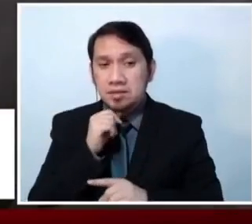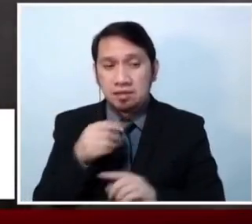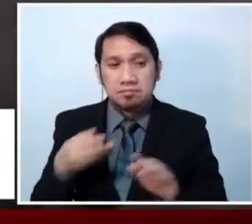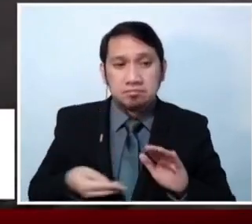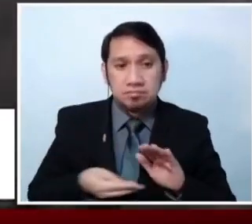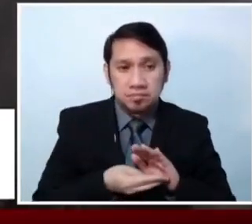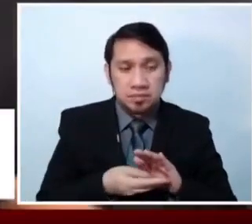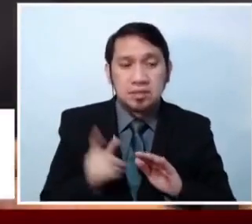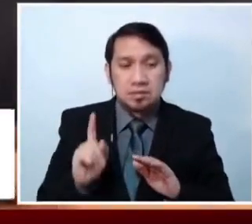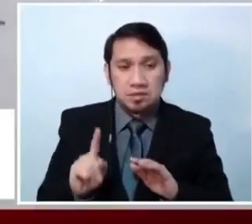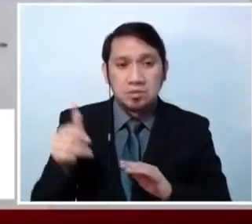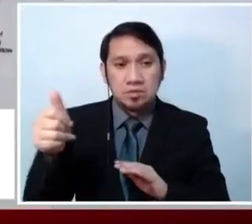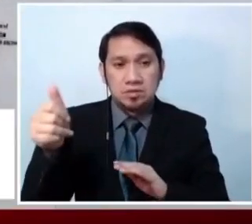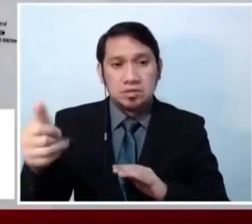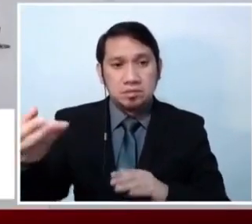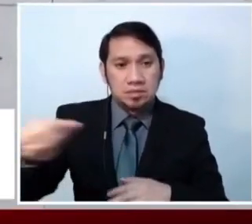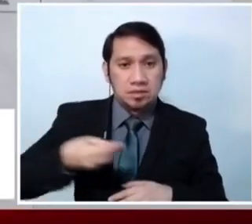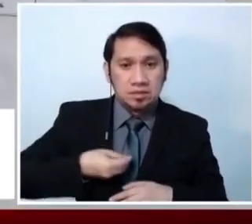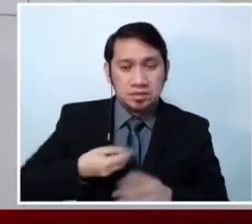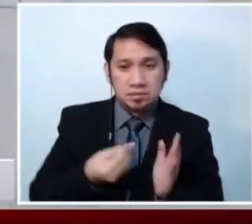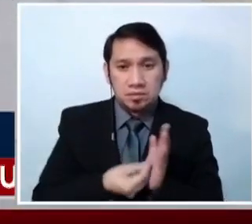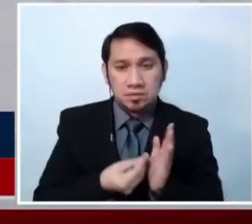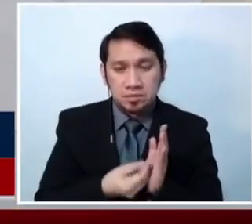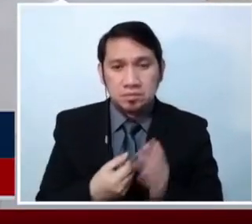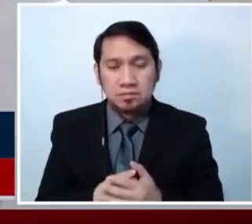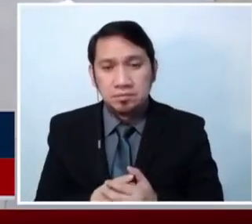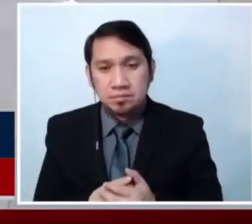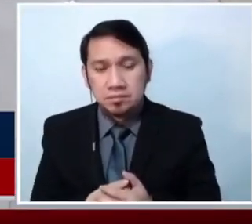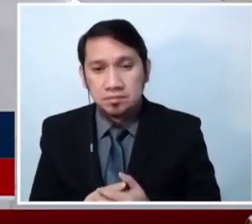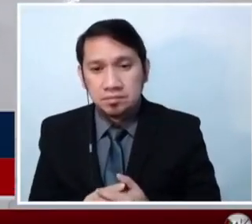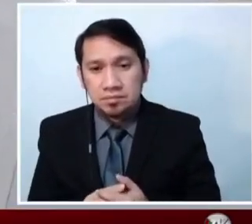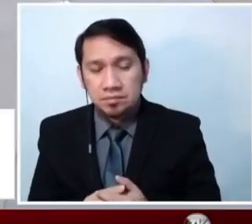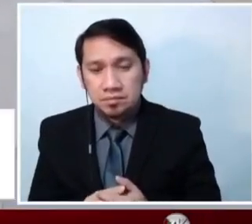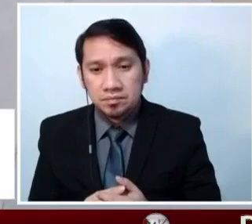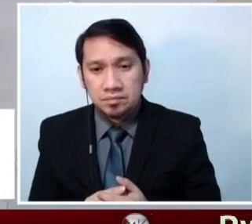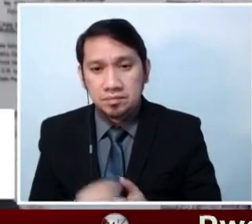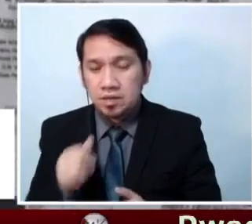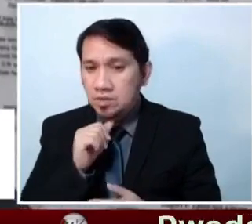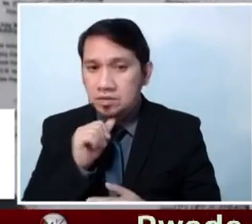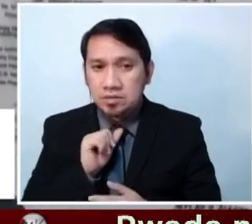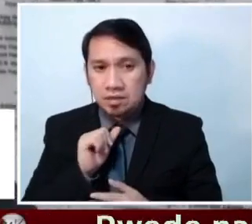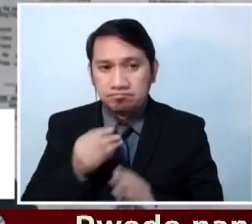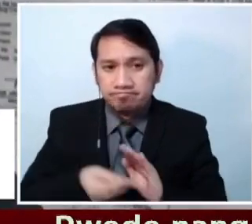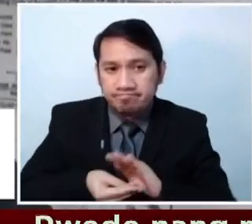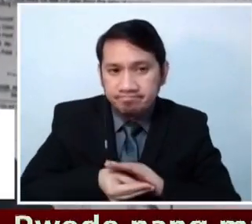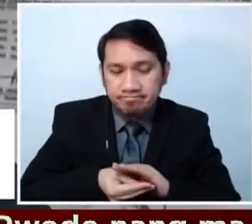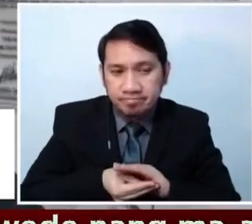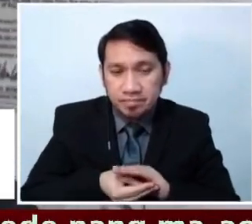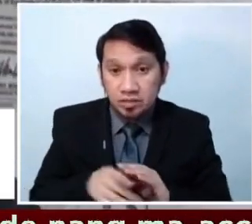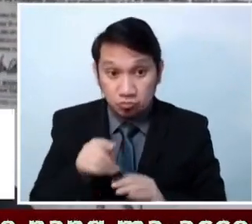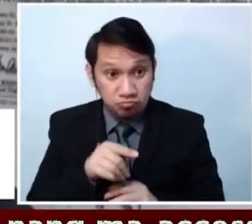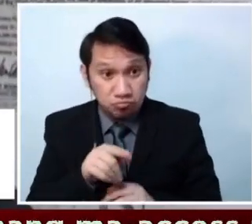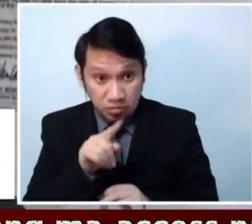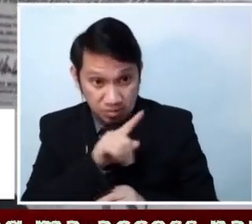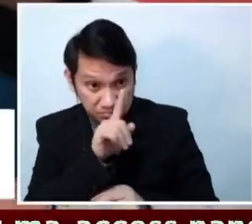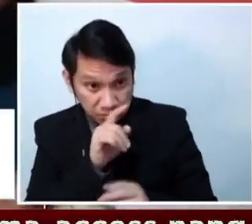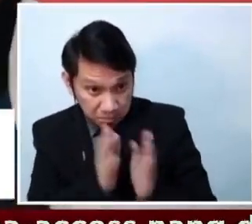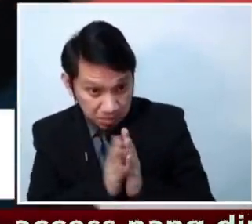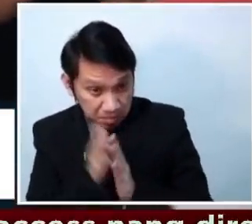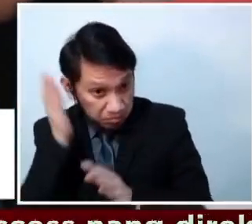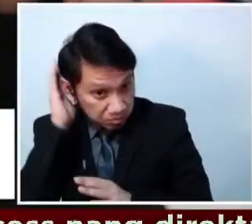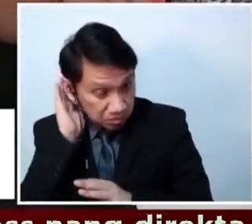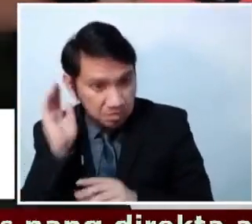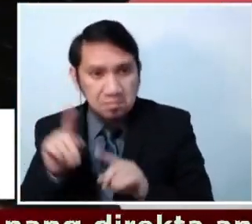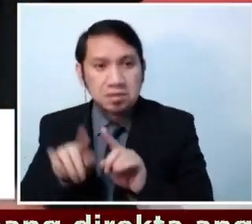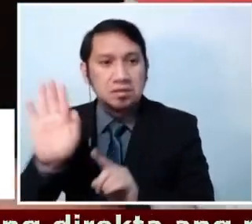ang pera sa kanya. Hindi ko iniipit, nirelease namin yung hindi ko na iniipit yan, hindi namin iniipit yan. Hindi kayo humingi ng pera? Hindi kami siya na nag-offer.